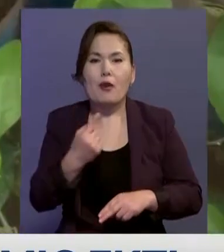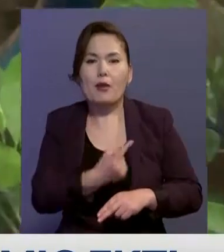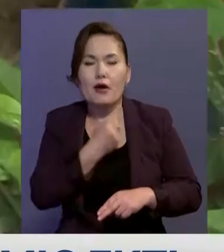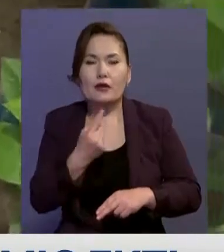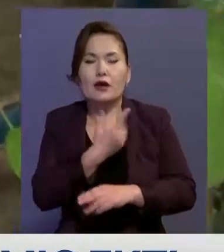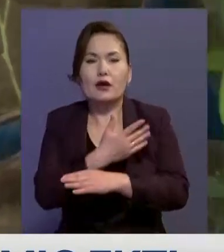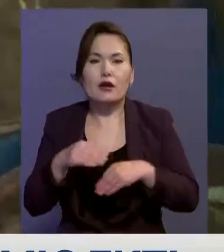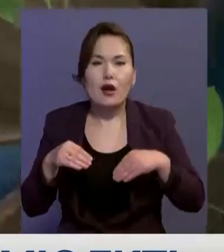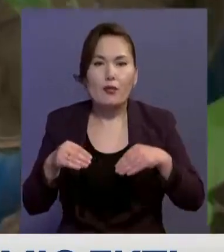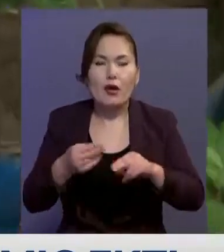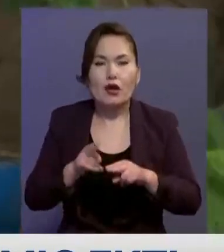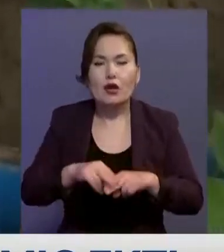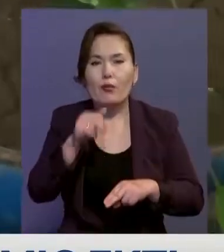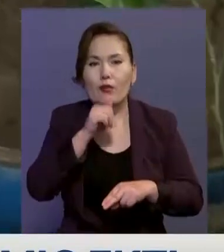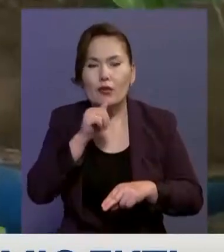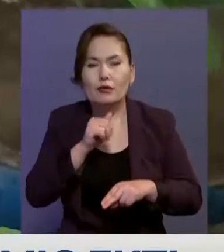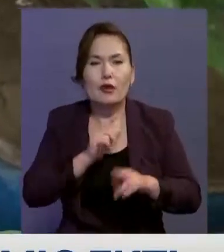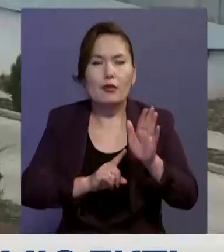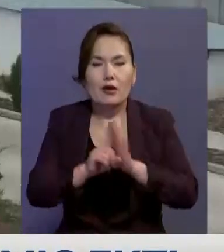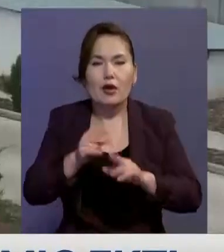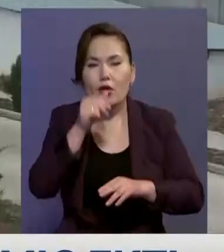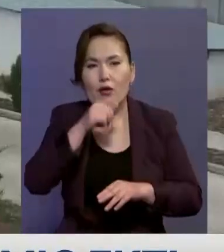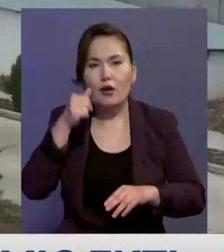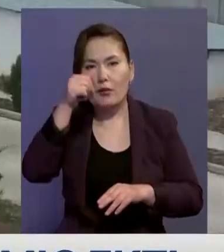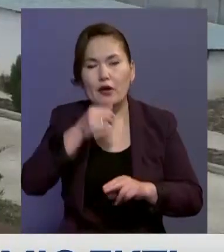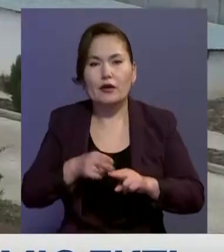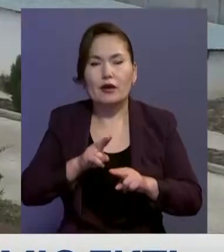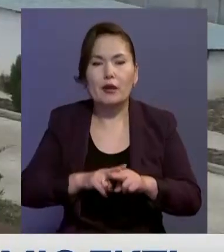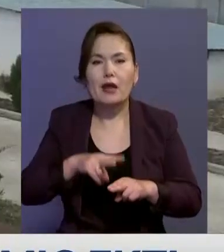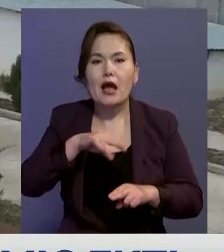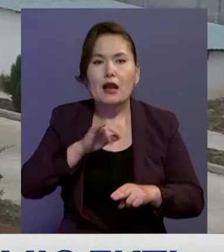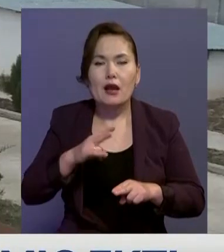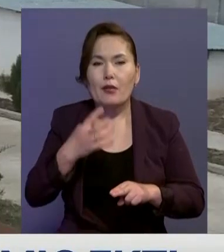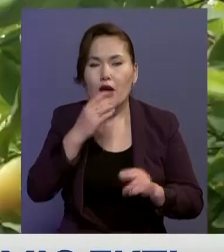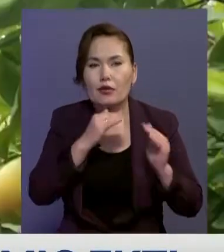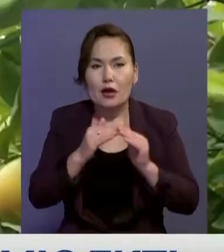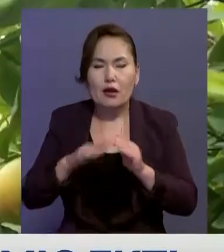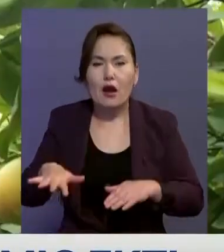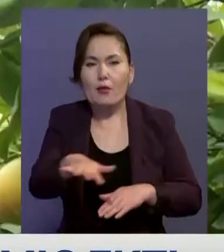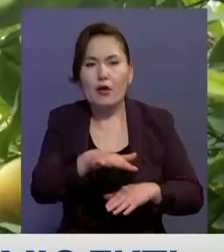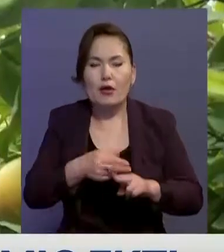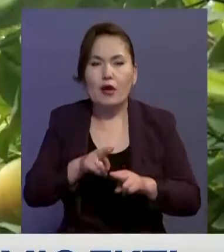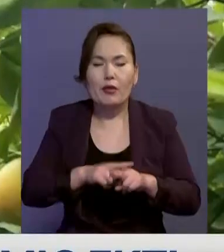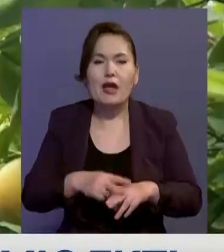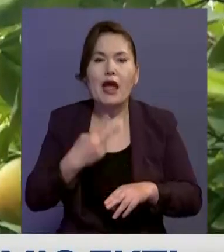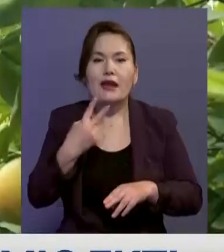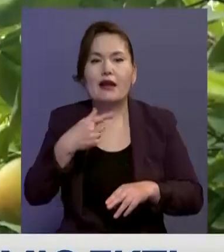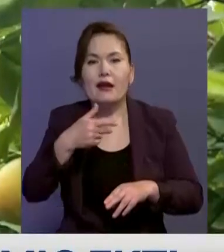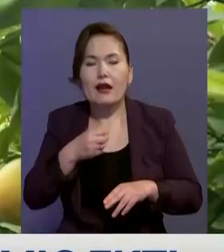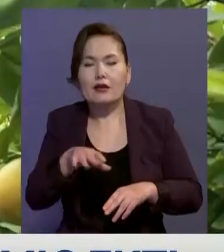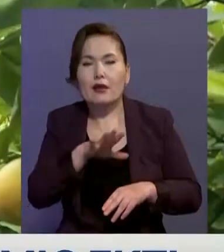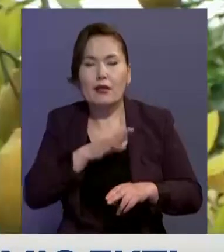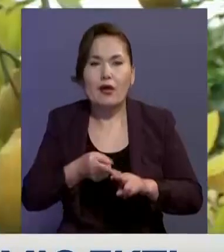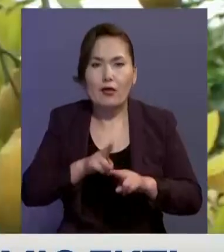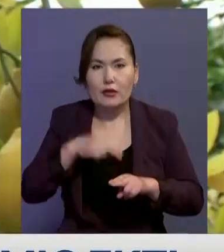түрлерін өсіріп, тәжірибе жасаудан қорықпайды. Мысалы, өткен жылы өңірдегі лимон өсіретін жылыжайлардың жалпы ауданы 2 гектар болса, биыл